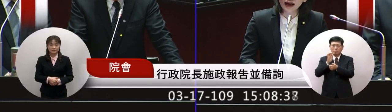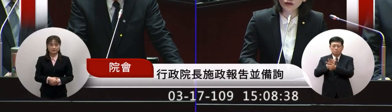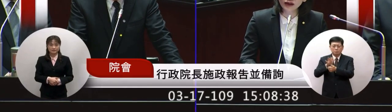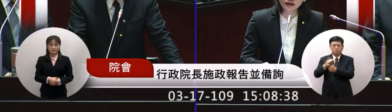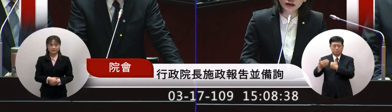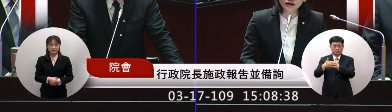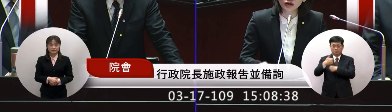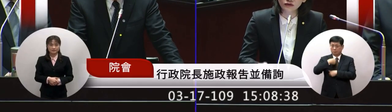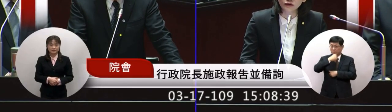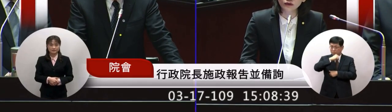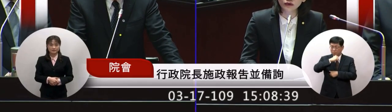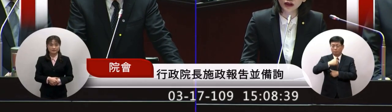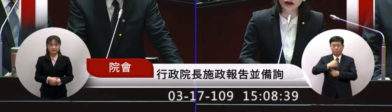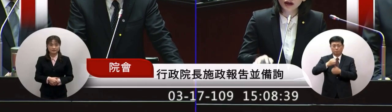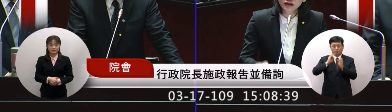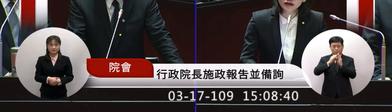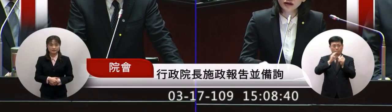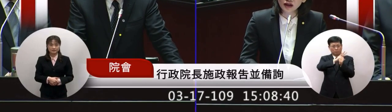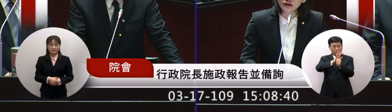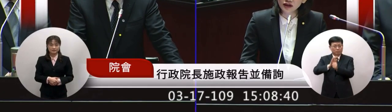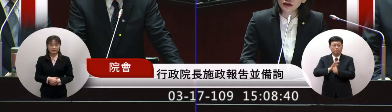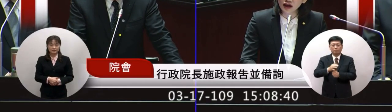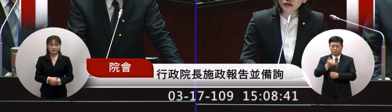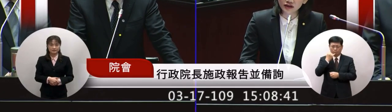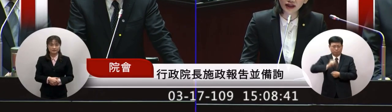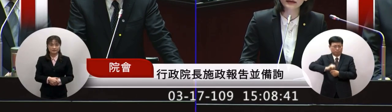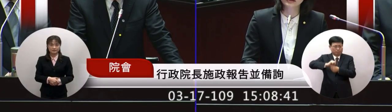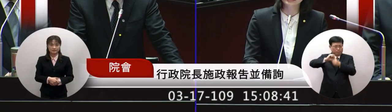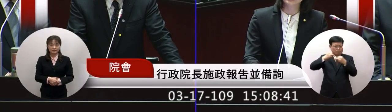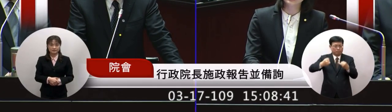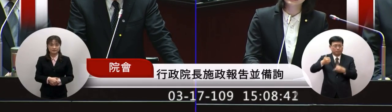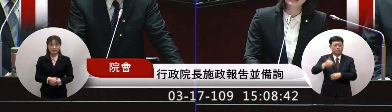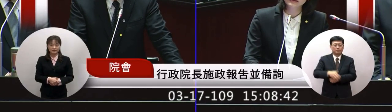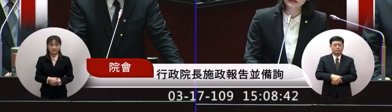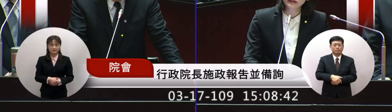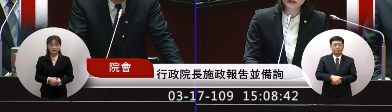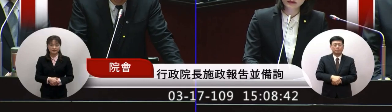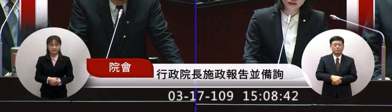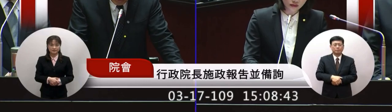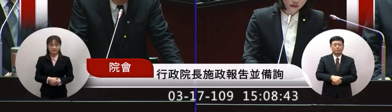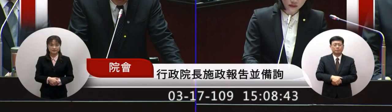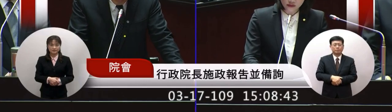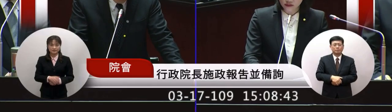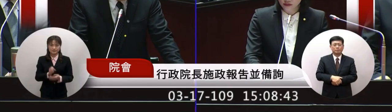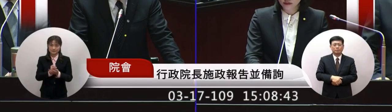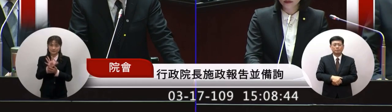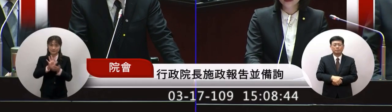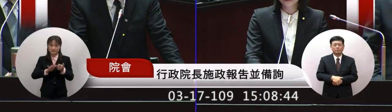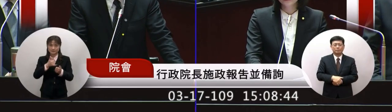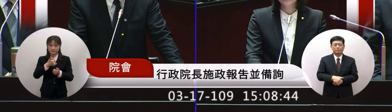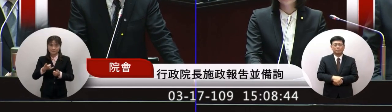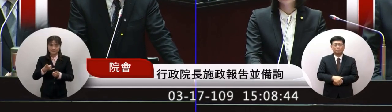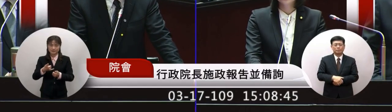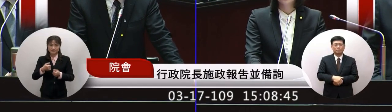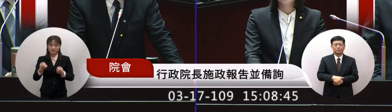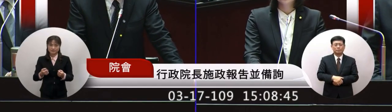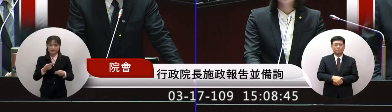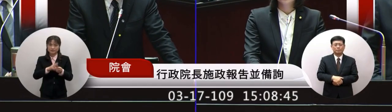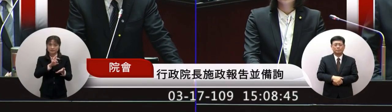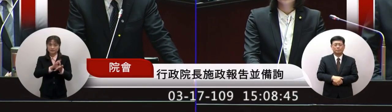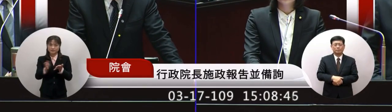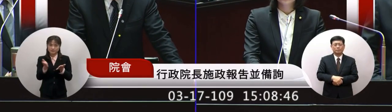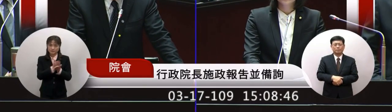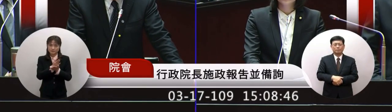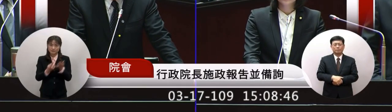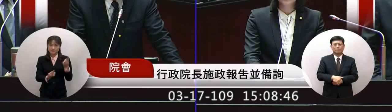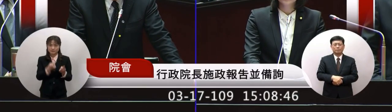为台湾的金融服务业制造更高的产值哦。 跟委员报告，大概信评的这个部分，大